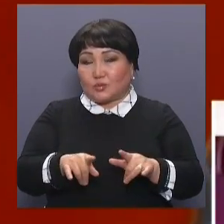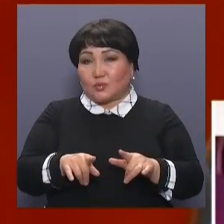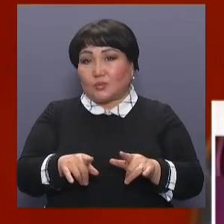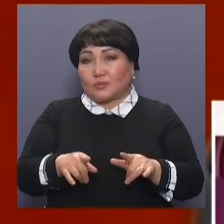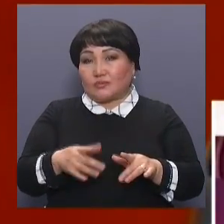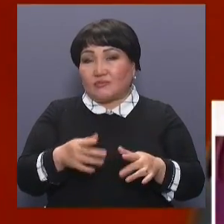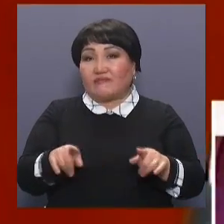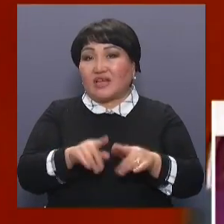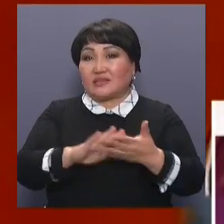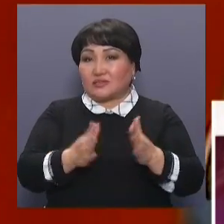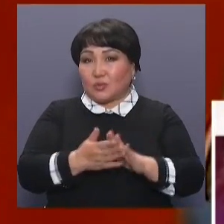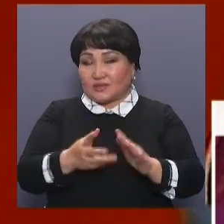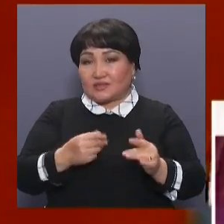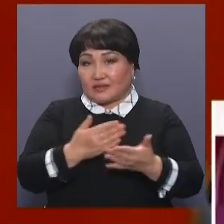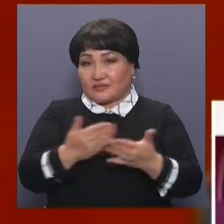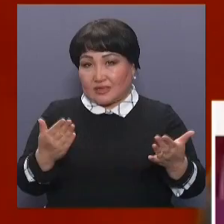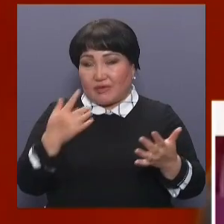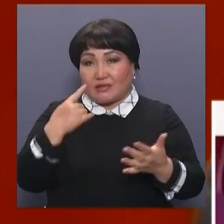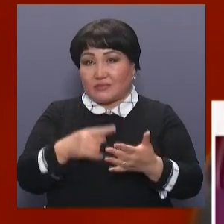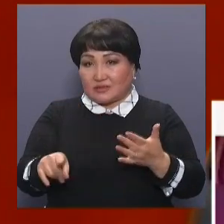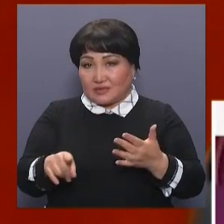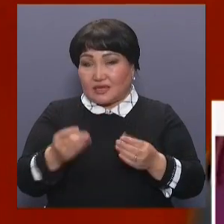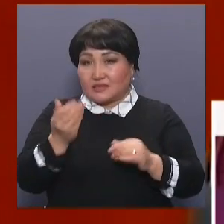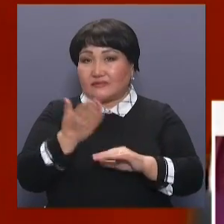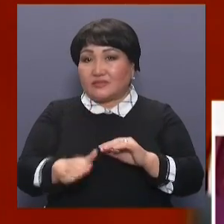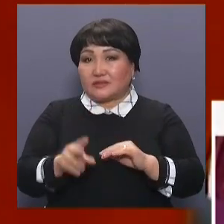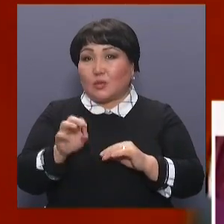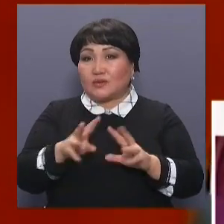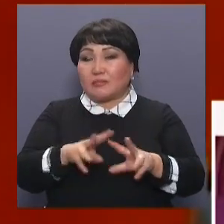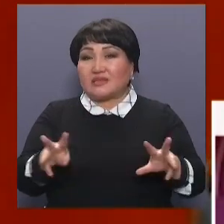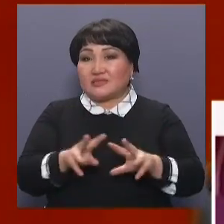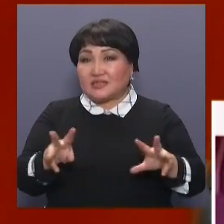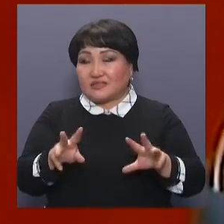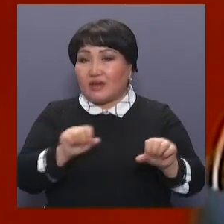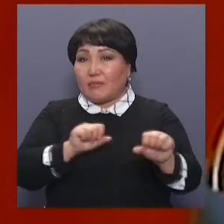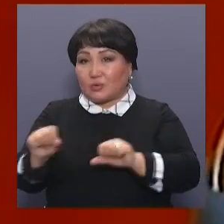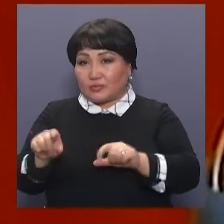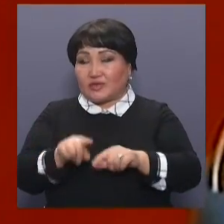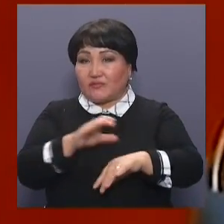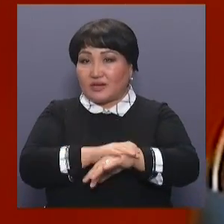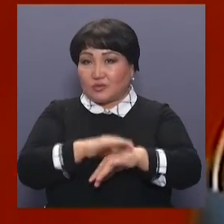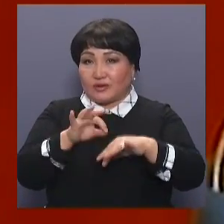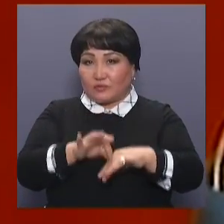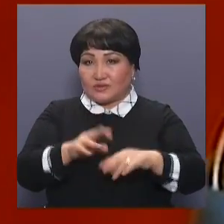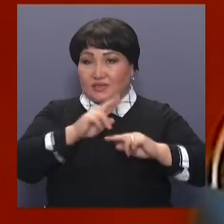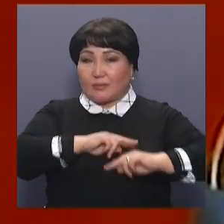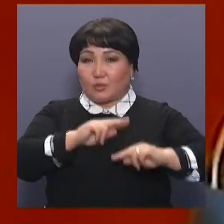В данной ситуации, как вы сами отмечаете, средства выделены от Министерства обороны. По данному факту проводятся